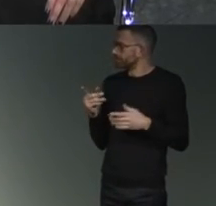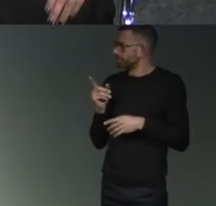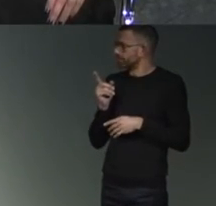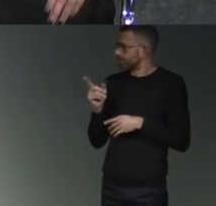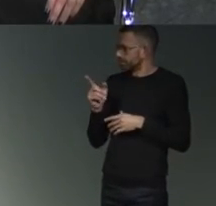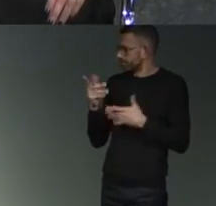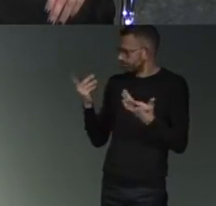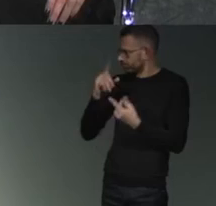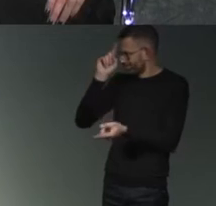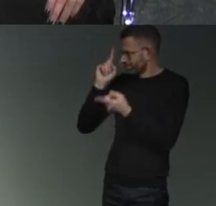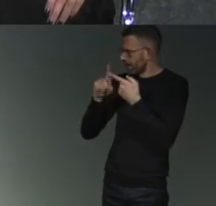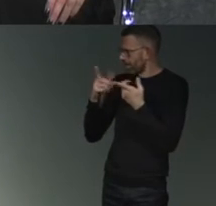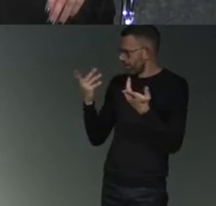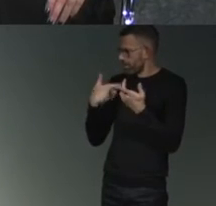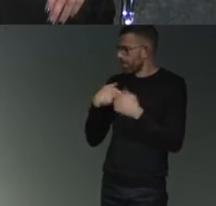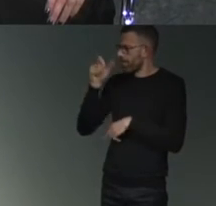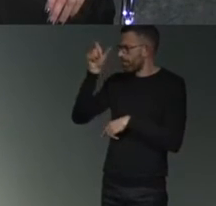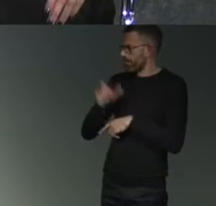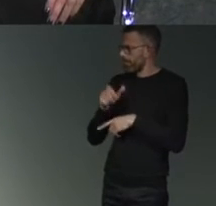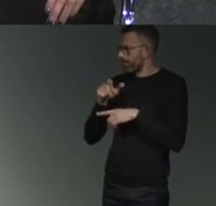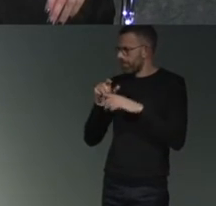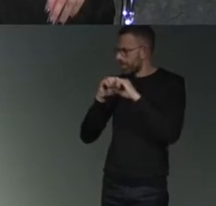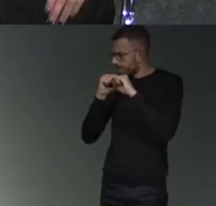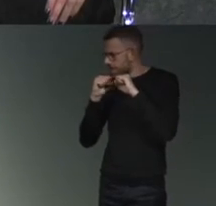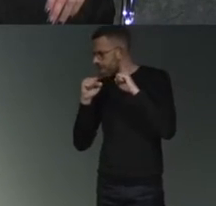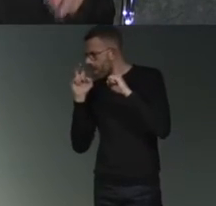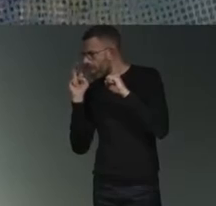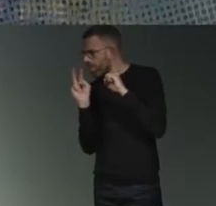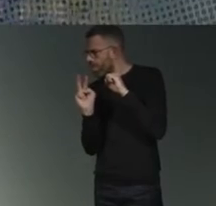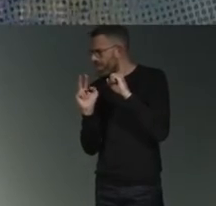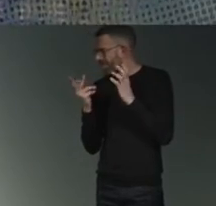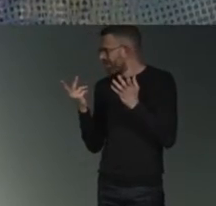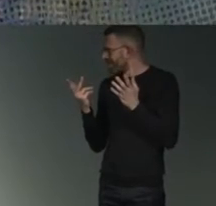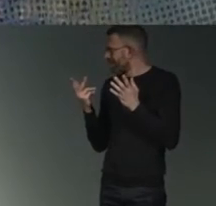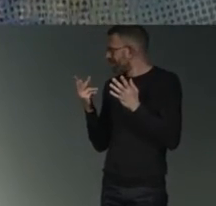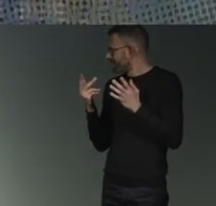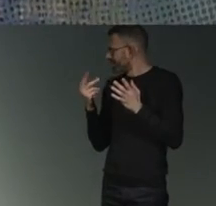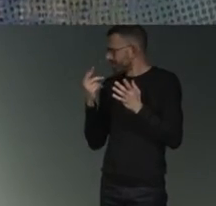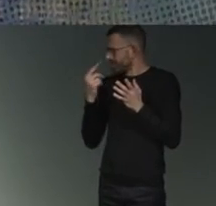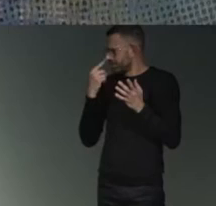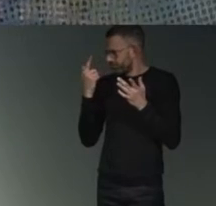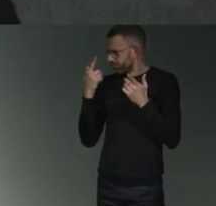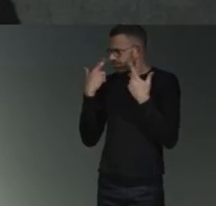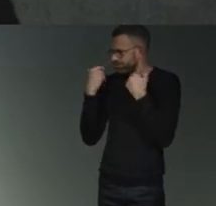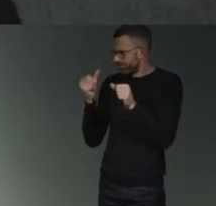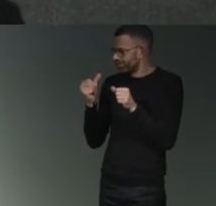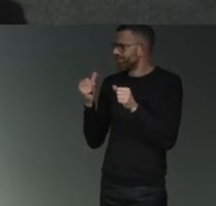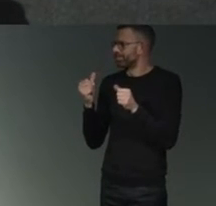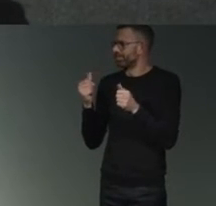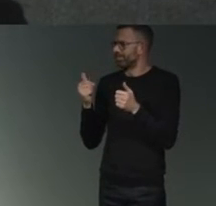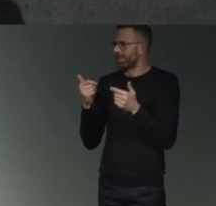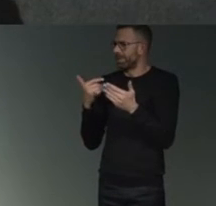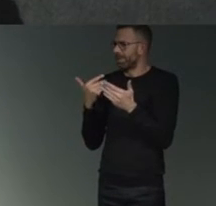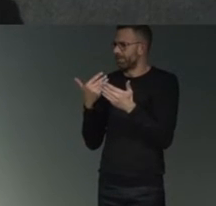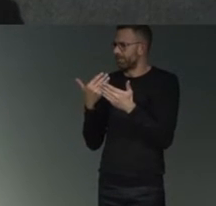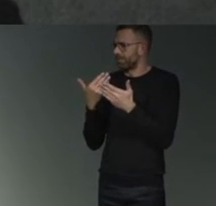du voyeurisme, de la pulsion scopique, comme d'ailleurs c'est noir sur blanc dans ton livre, qui est un des